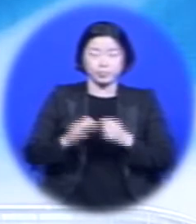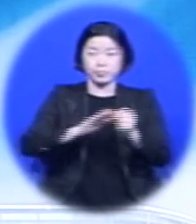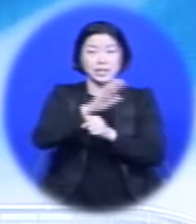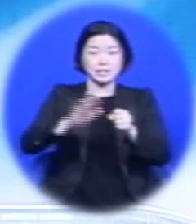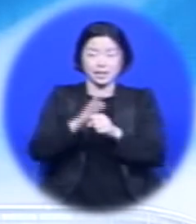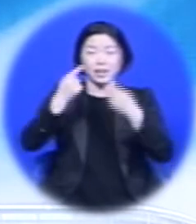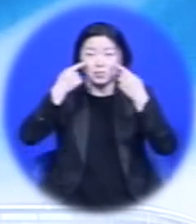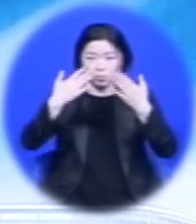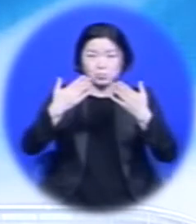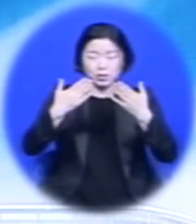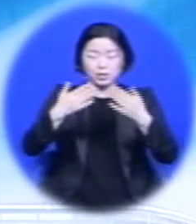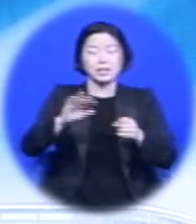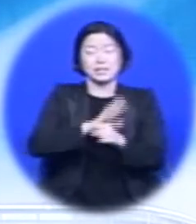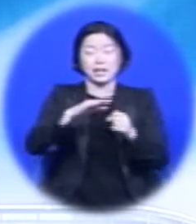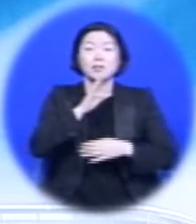사랑은 분명히 사랑인데